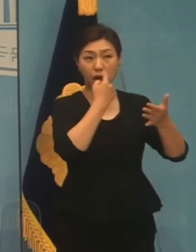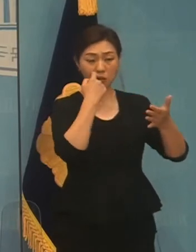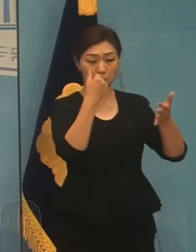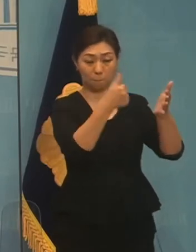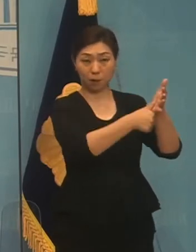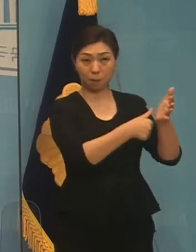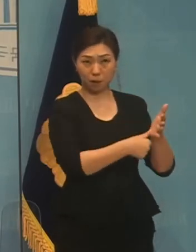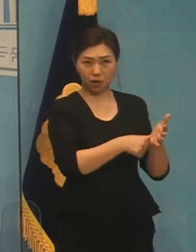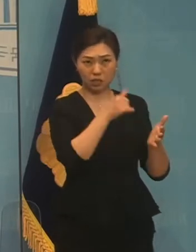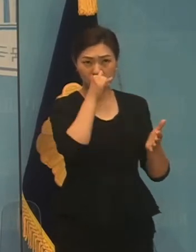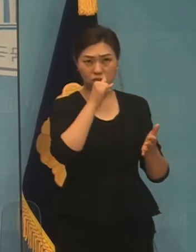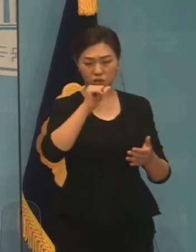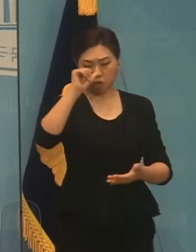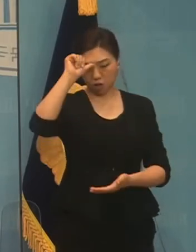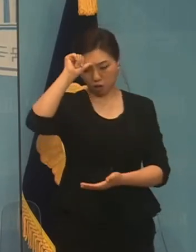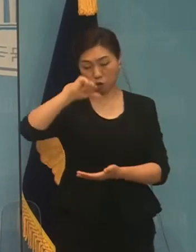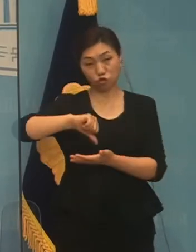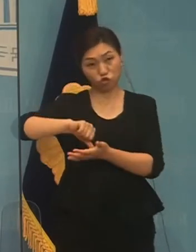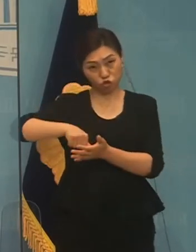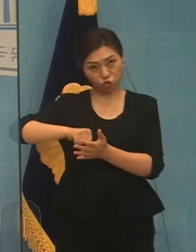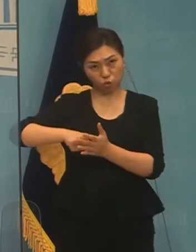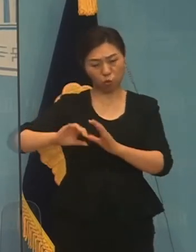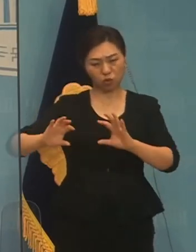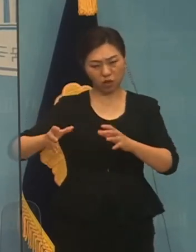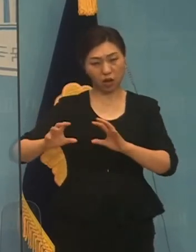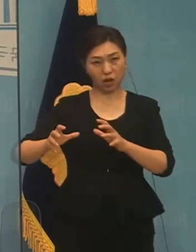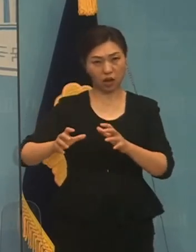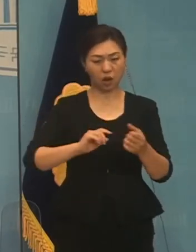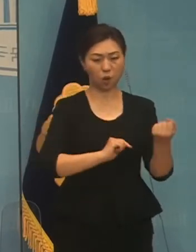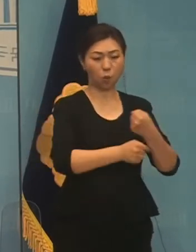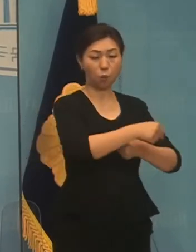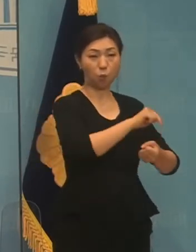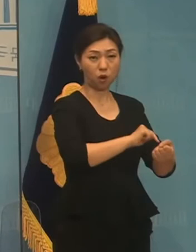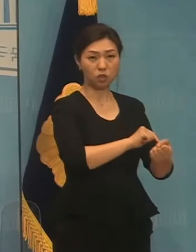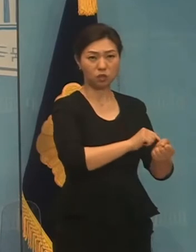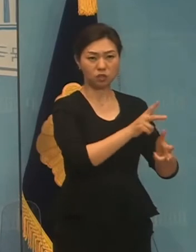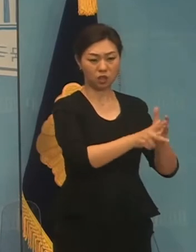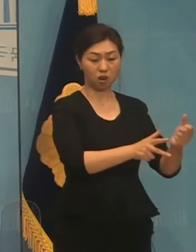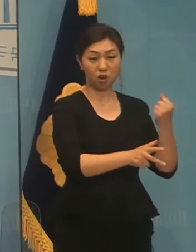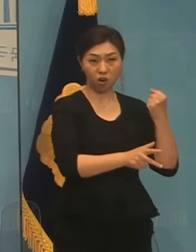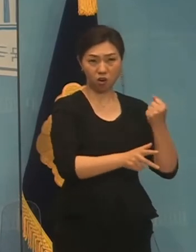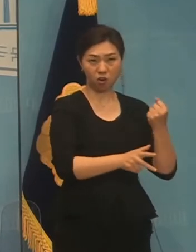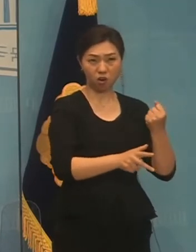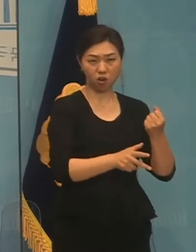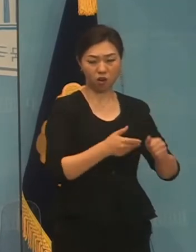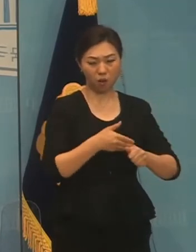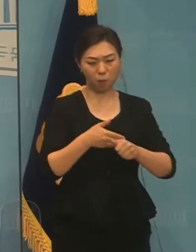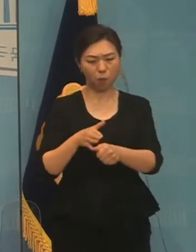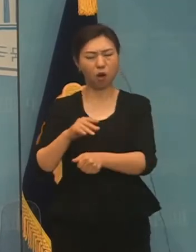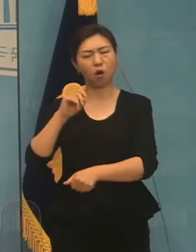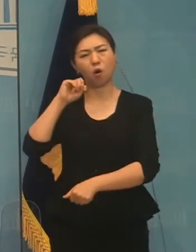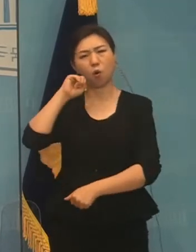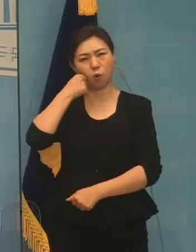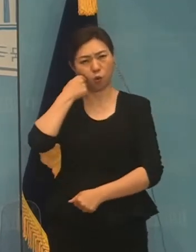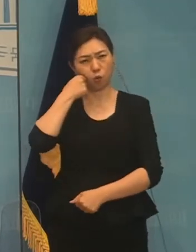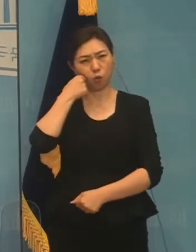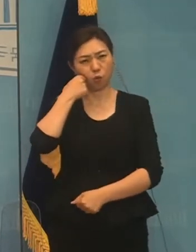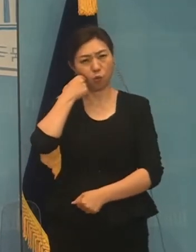정치적 상황을 감안했을 때 중동 원전 수출이 사실상 어렵다는 것이 전문가들의 전언입니다.